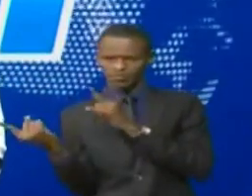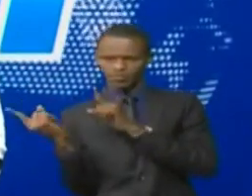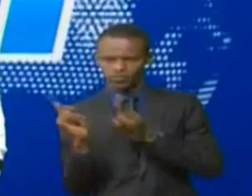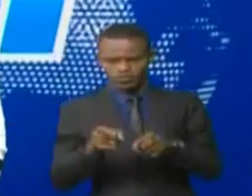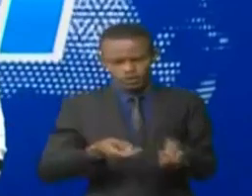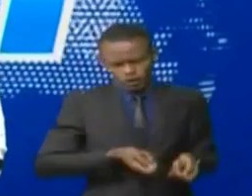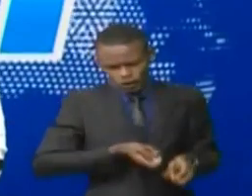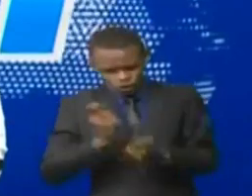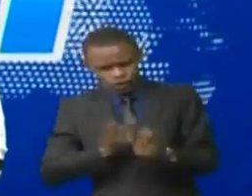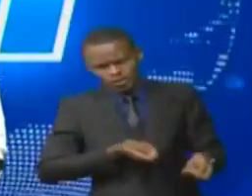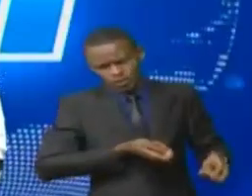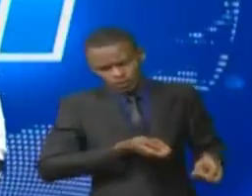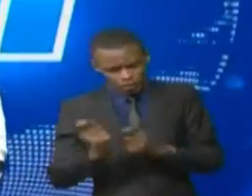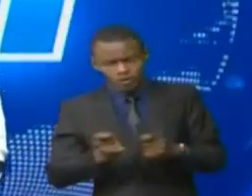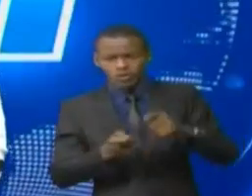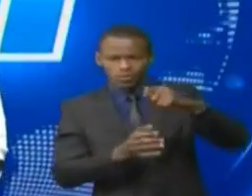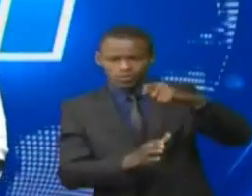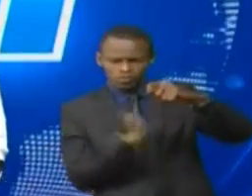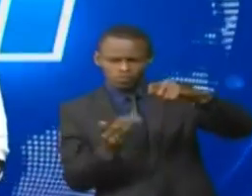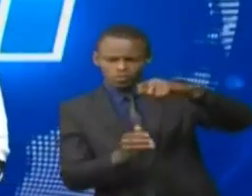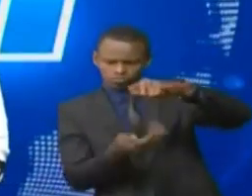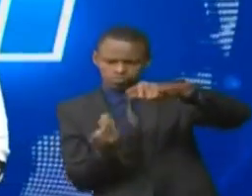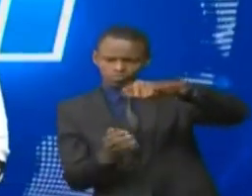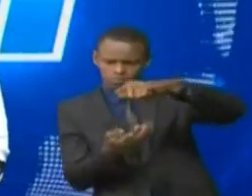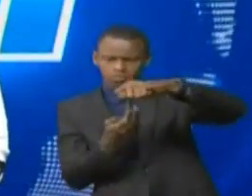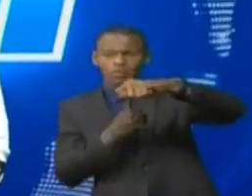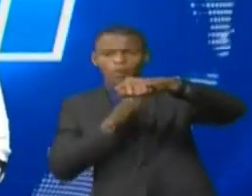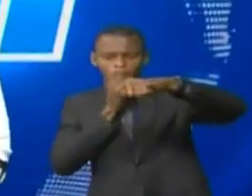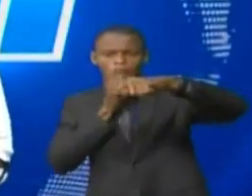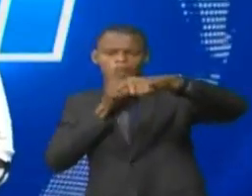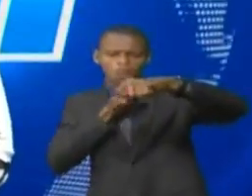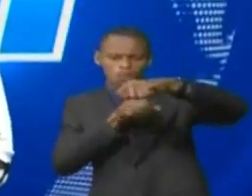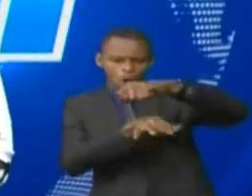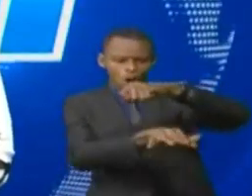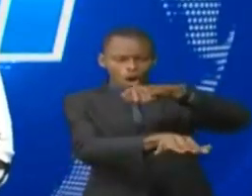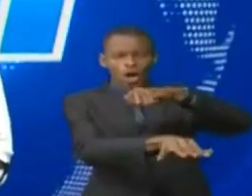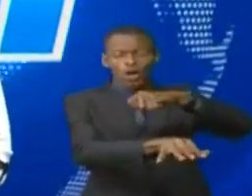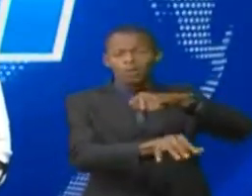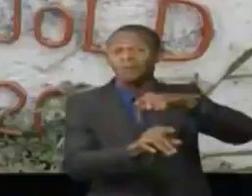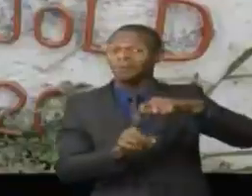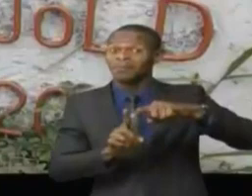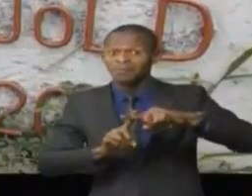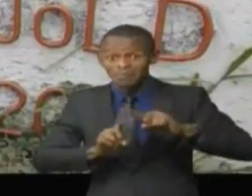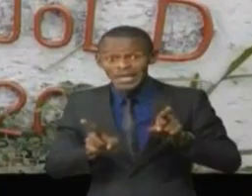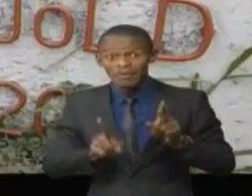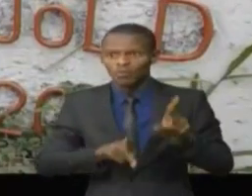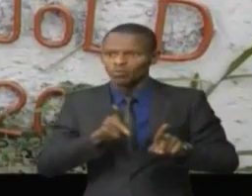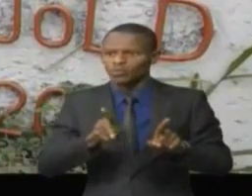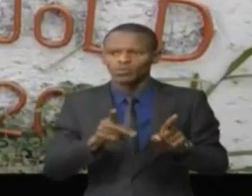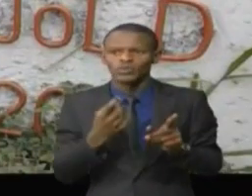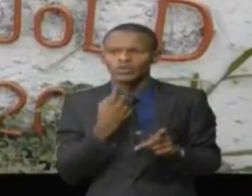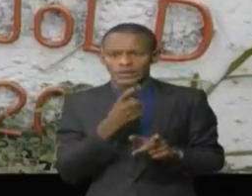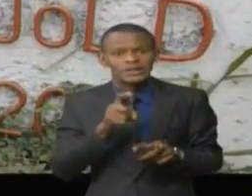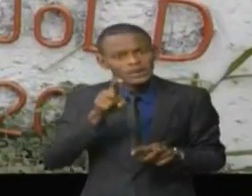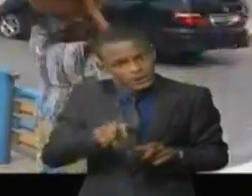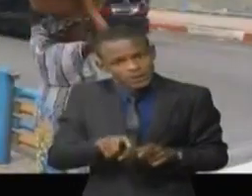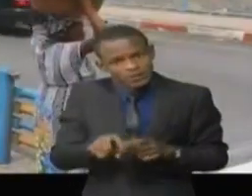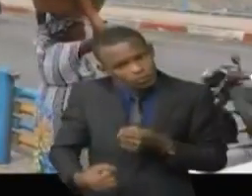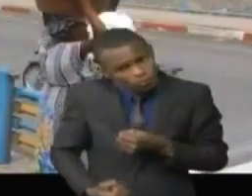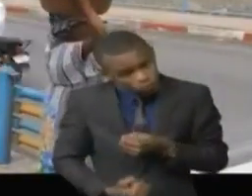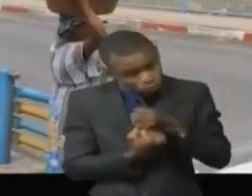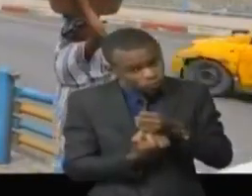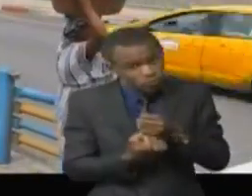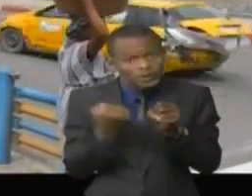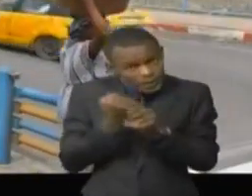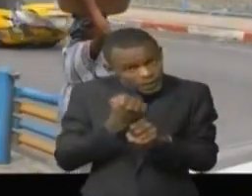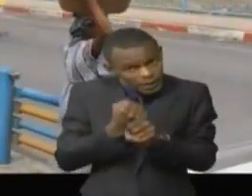son cours normal afin d'éviter les catastrophes lors des fortes pluies. Il y a de cela deux mois, les habitants